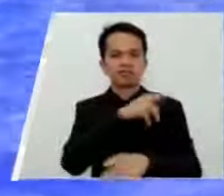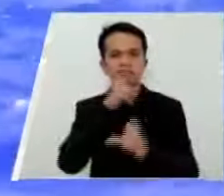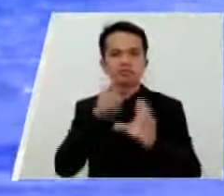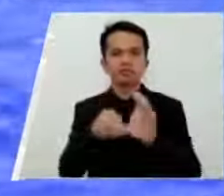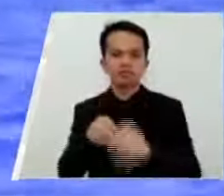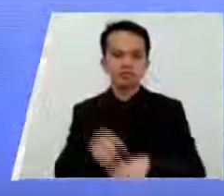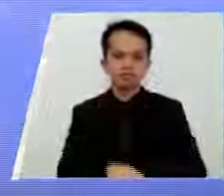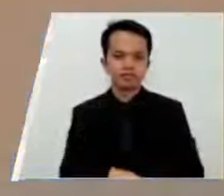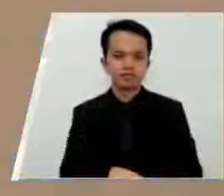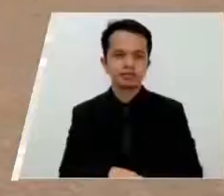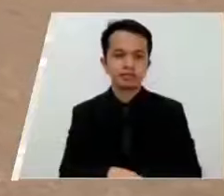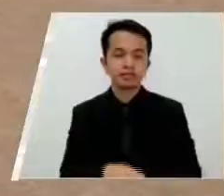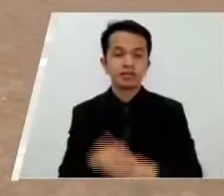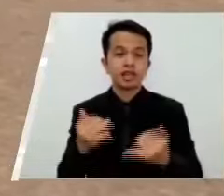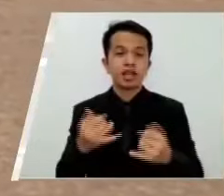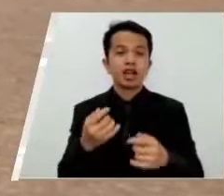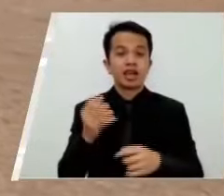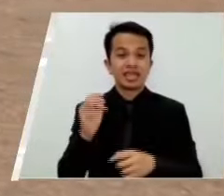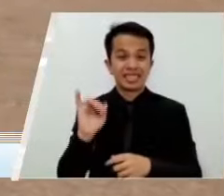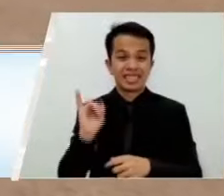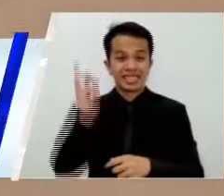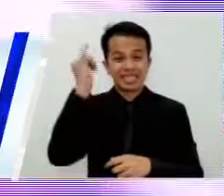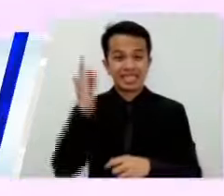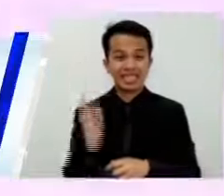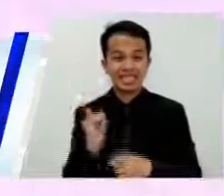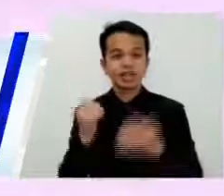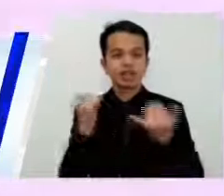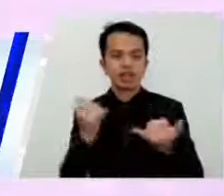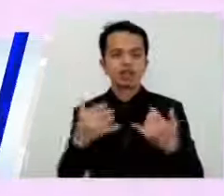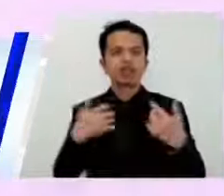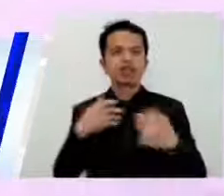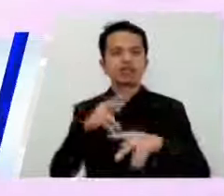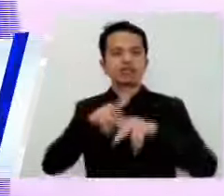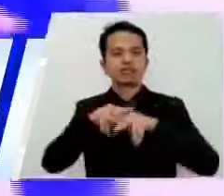From Ilocos Sur, baba tayo sa Pangasinan.